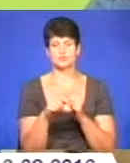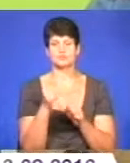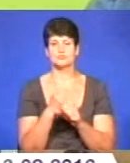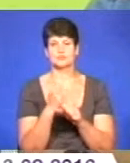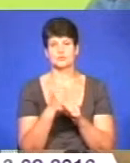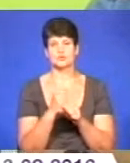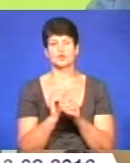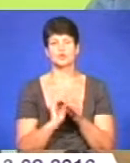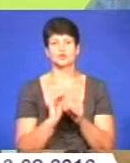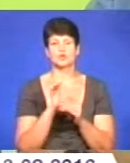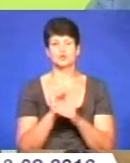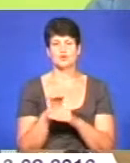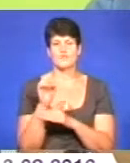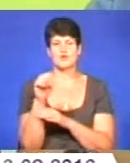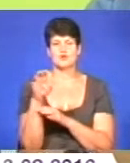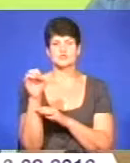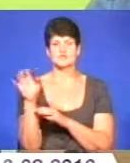додаткове освітлення.